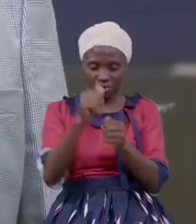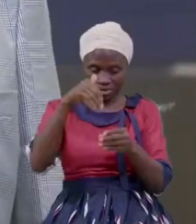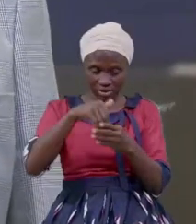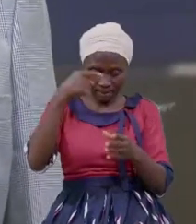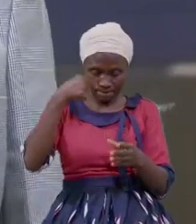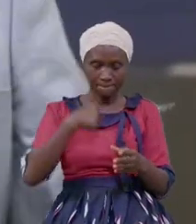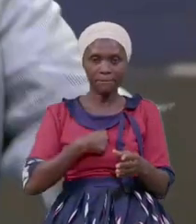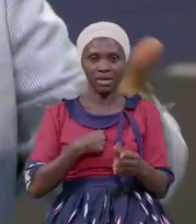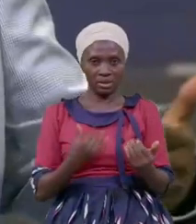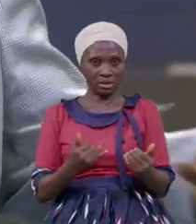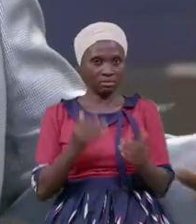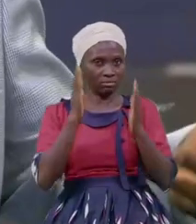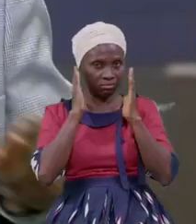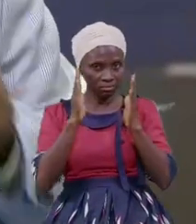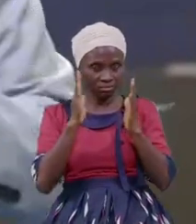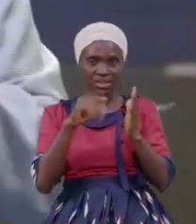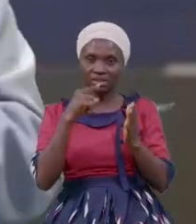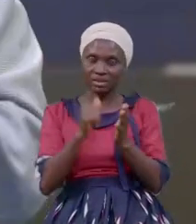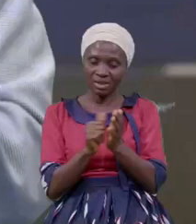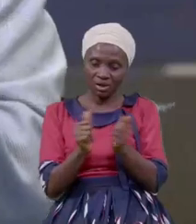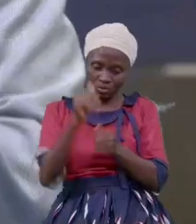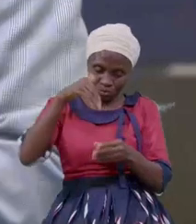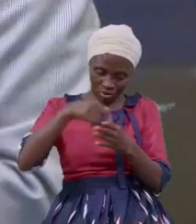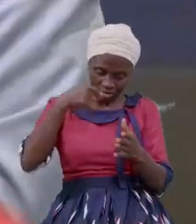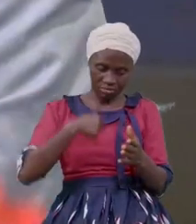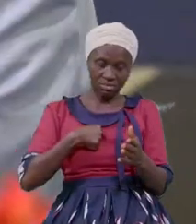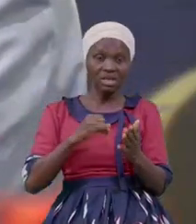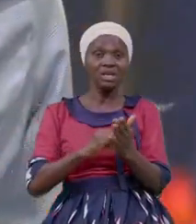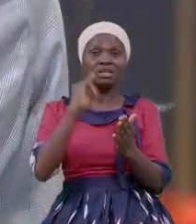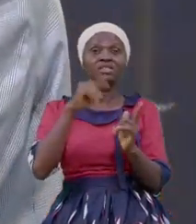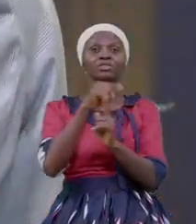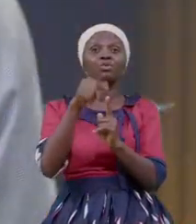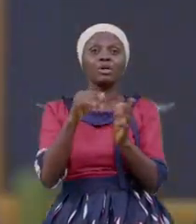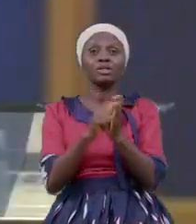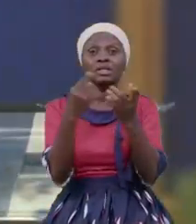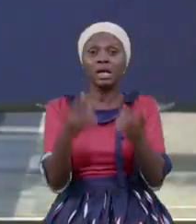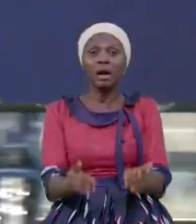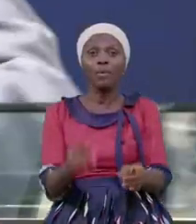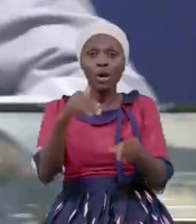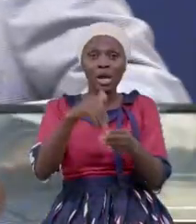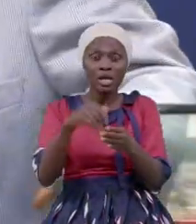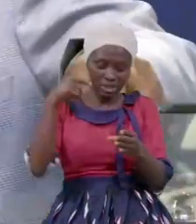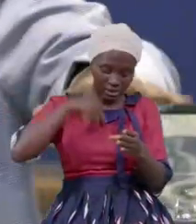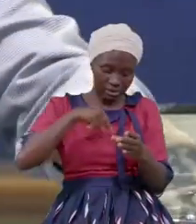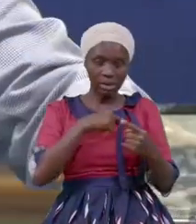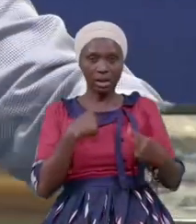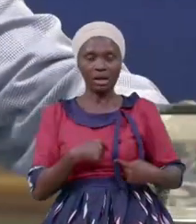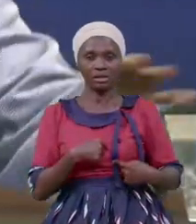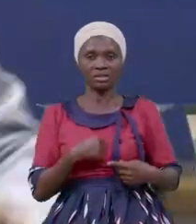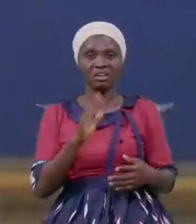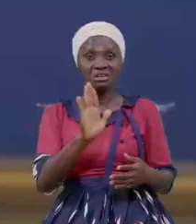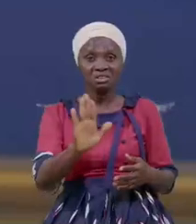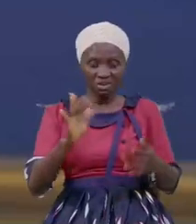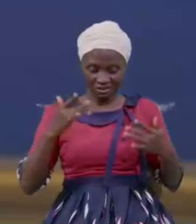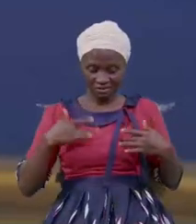en moi et en moi et c'est lorsque cela se produit dans à l'intérieur ton